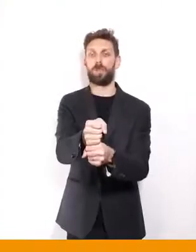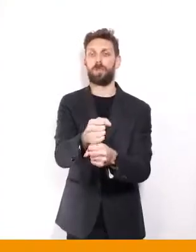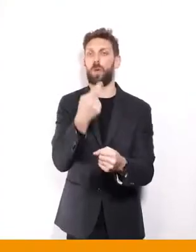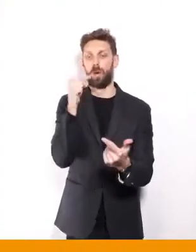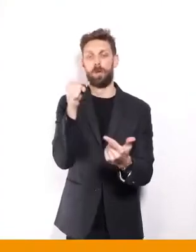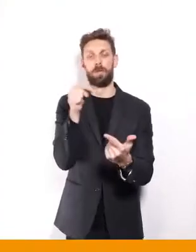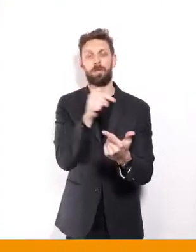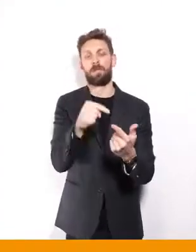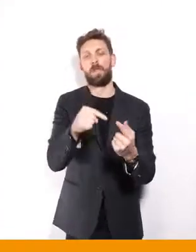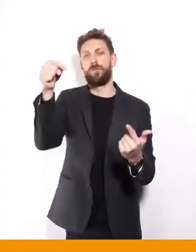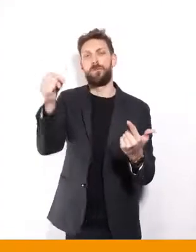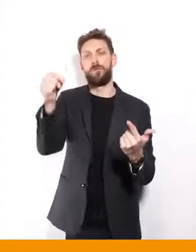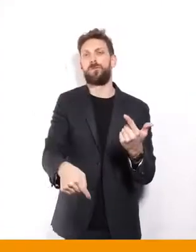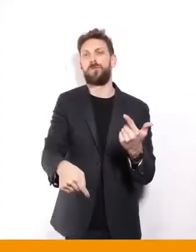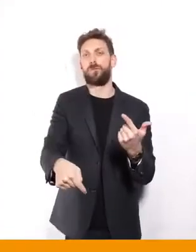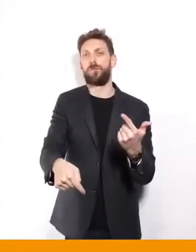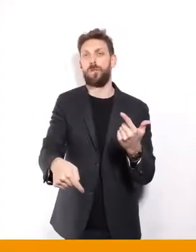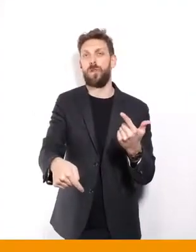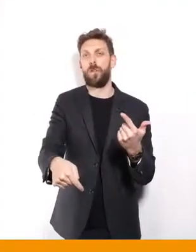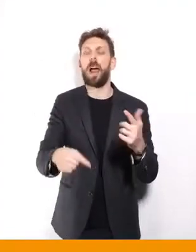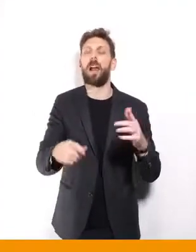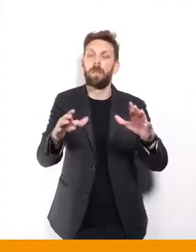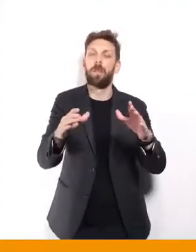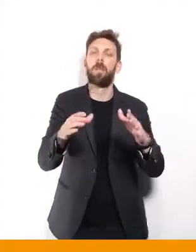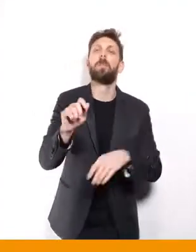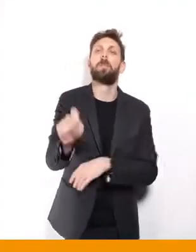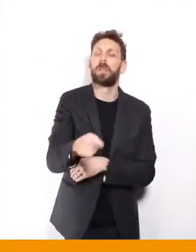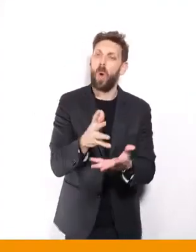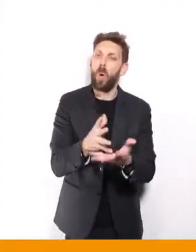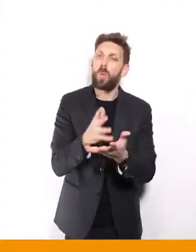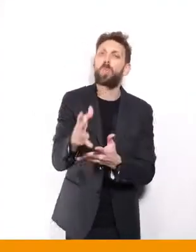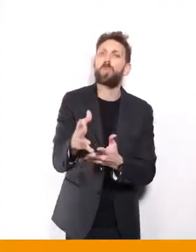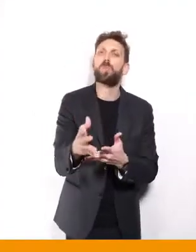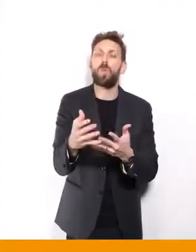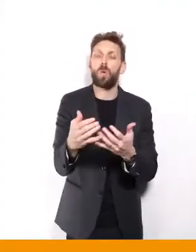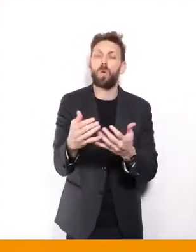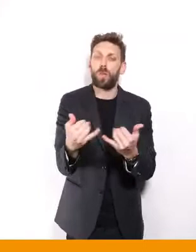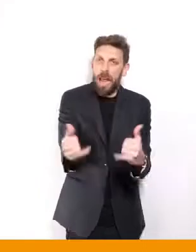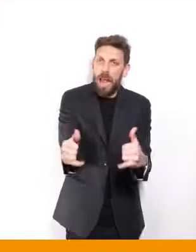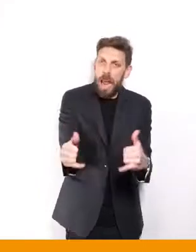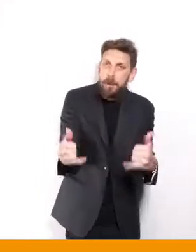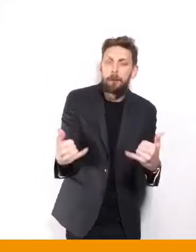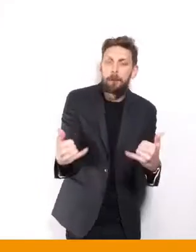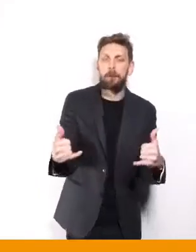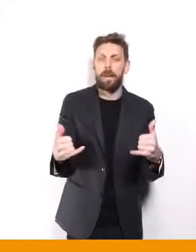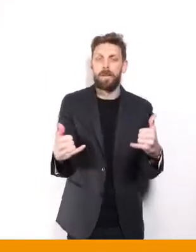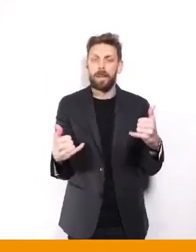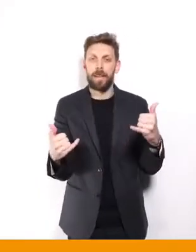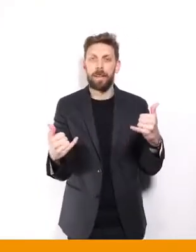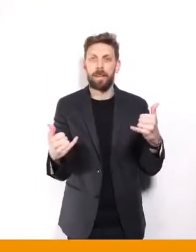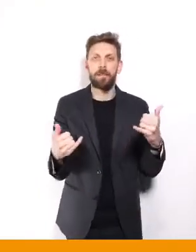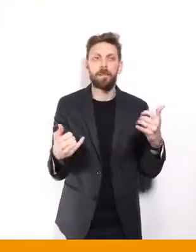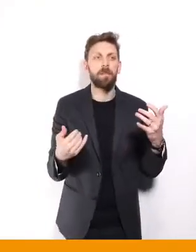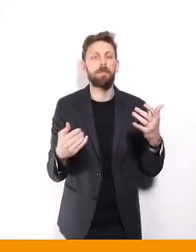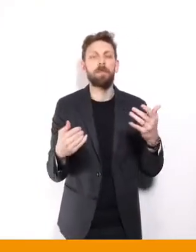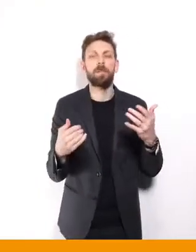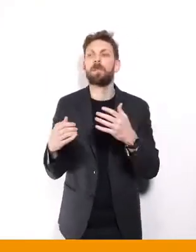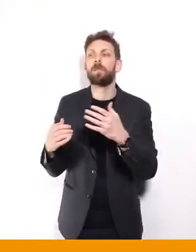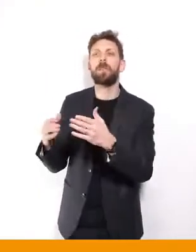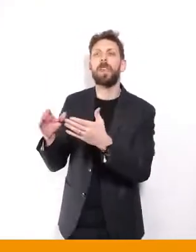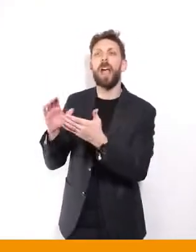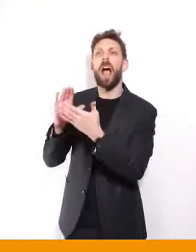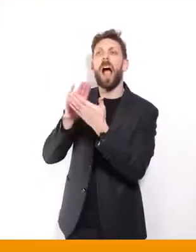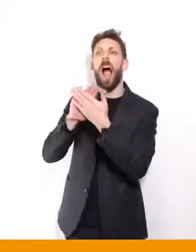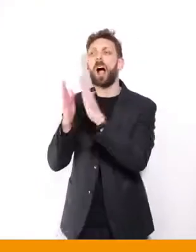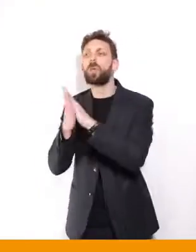le finaliser, y compris, moi je veux le finaliser avec les organisations que vous représentez, parce